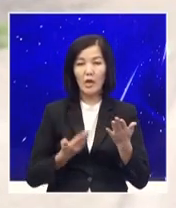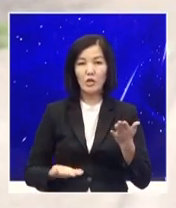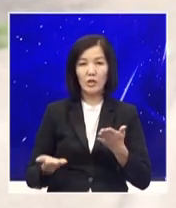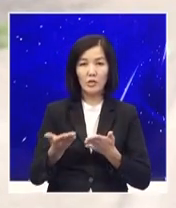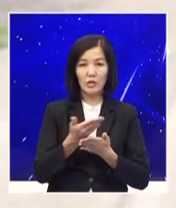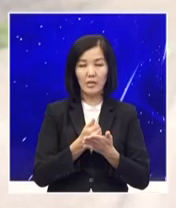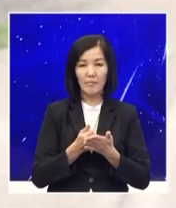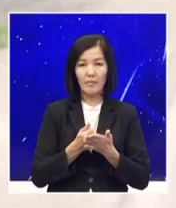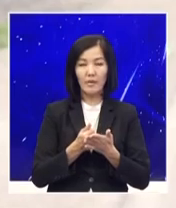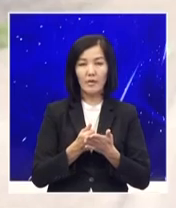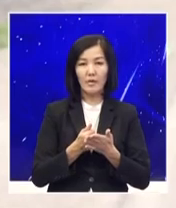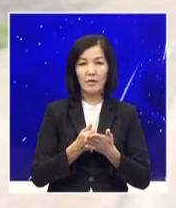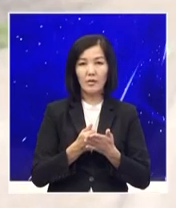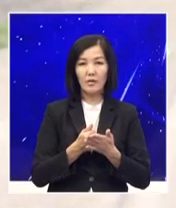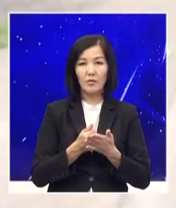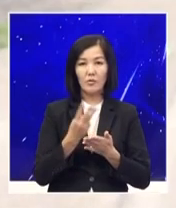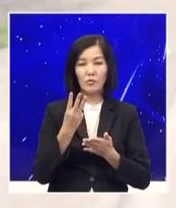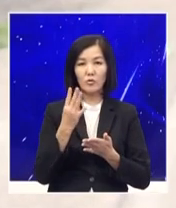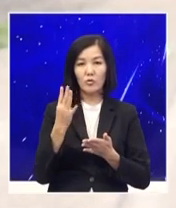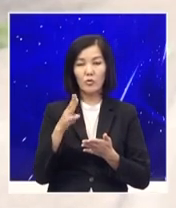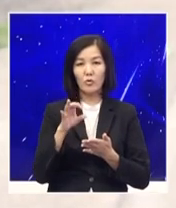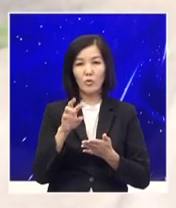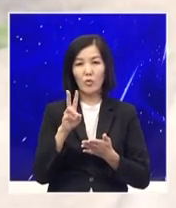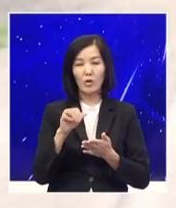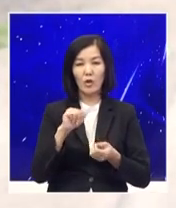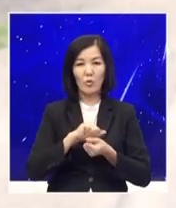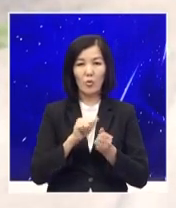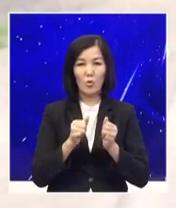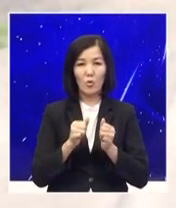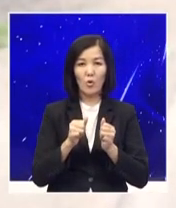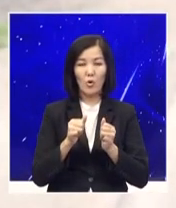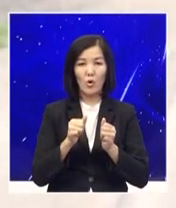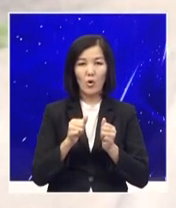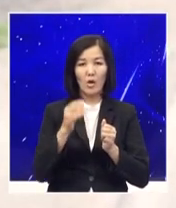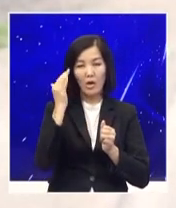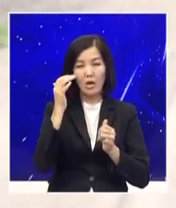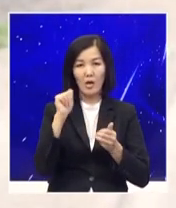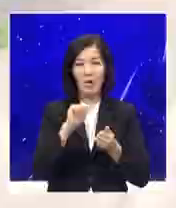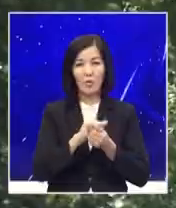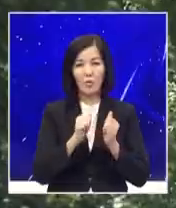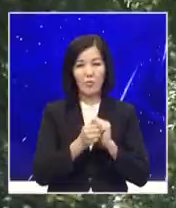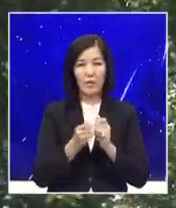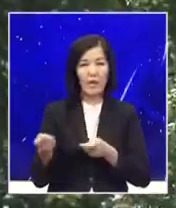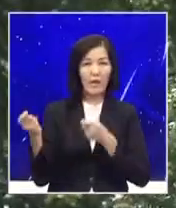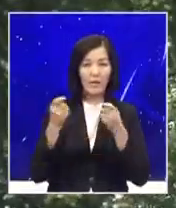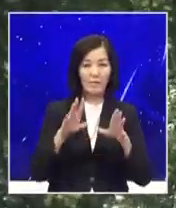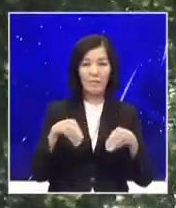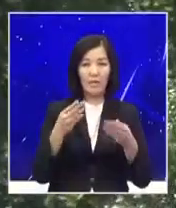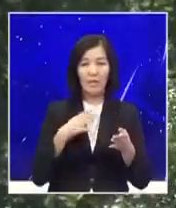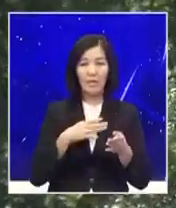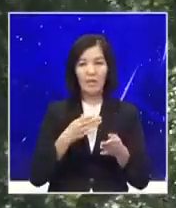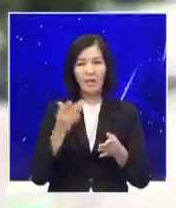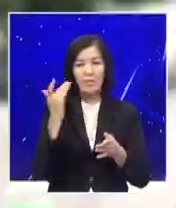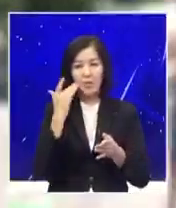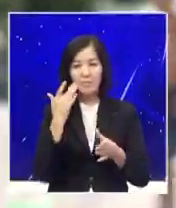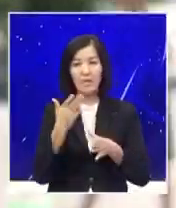жинап, маған сол кезде 3-4 тонна көмір әкеліп түсіріп берген арнайы өзі жанар міне деп. Ылғи да қол